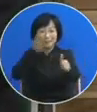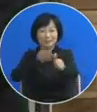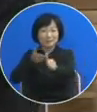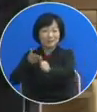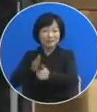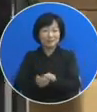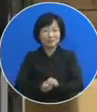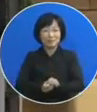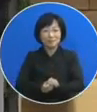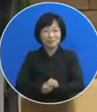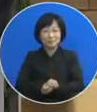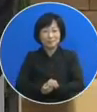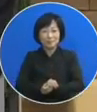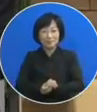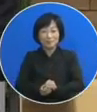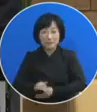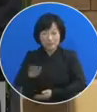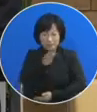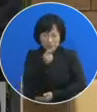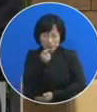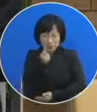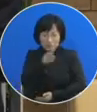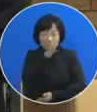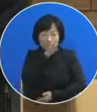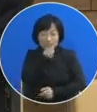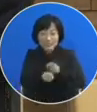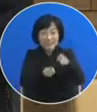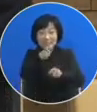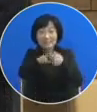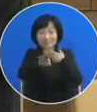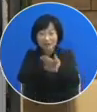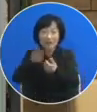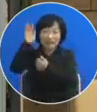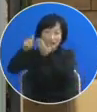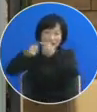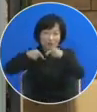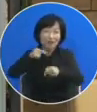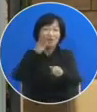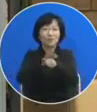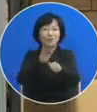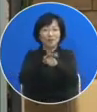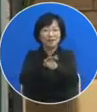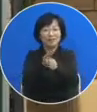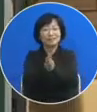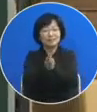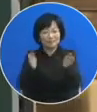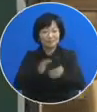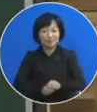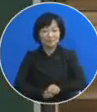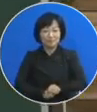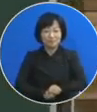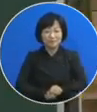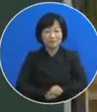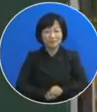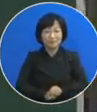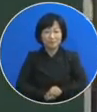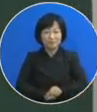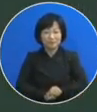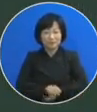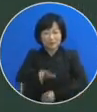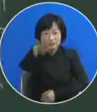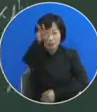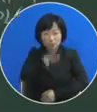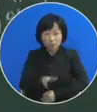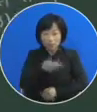조금만 실천하면 하나님이 역사하시게 될 것이다. And starting now, you put into action just a little bit, and God will begin to work. 전국 세계 우리 중직자